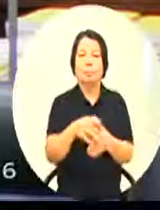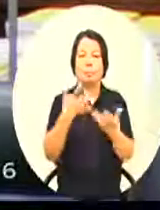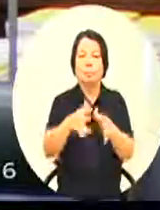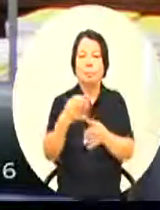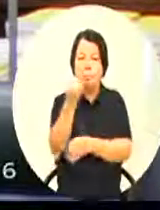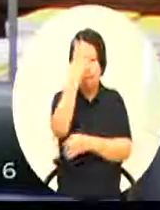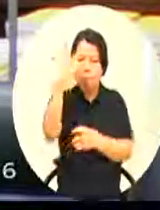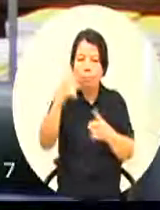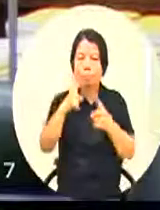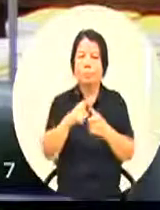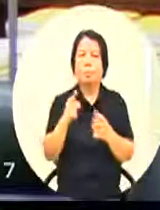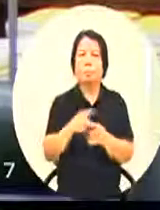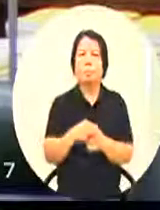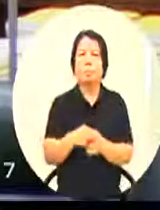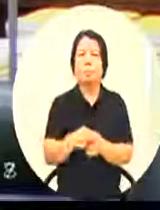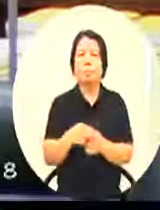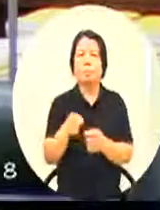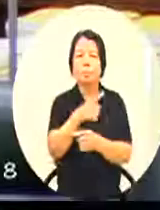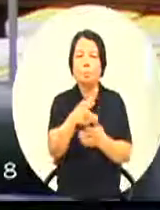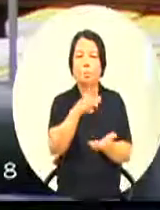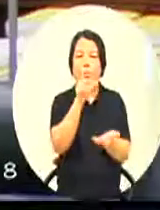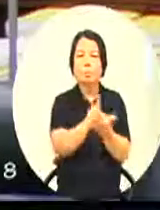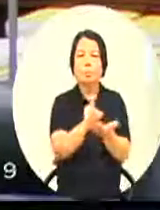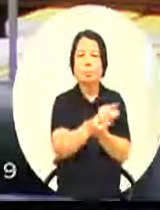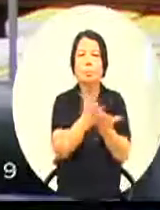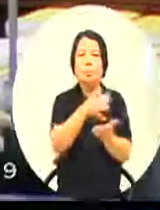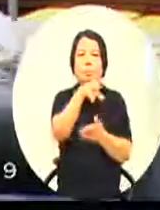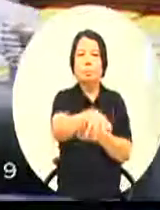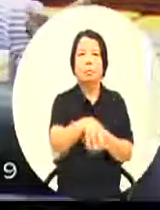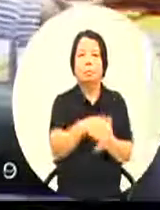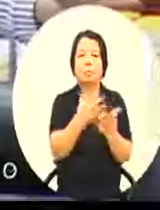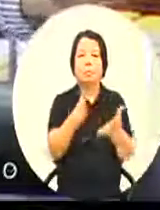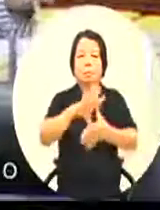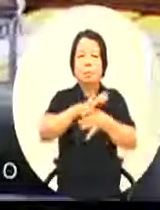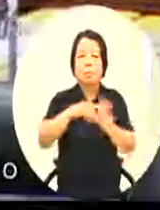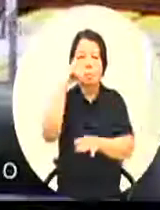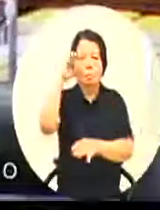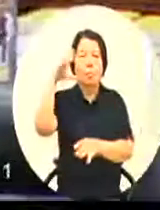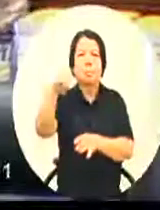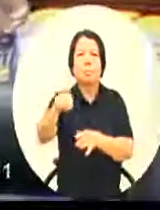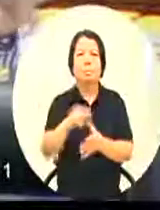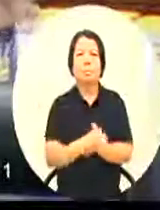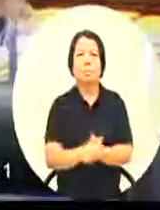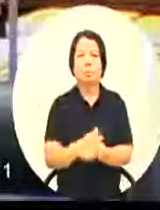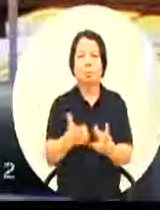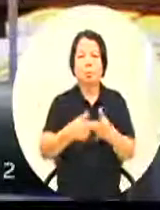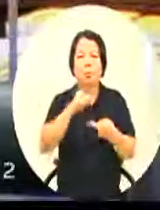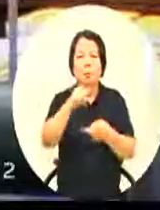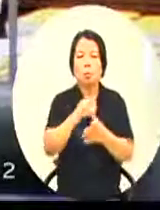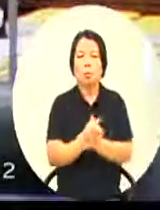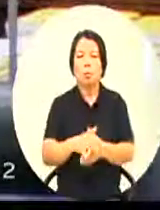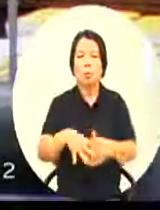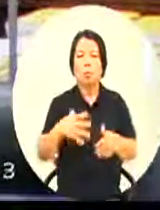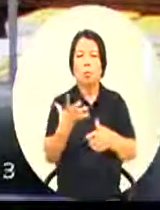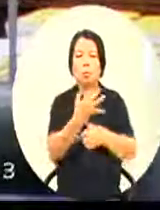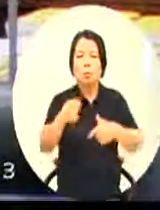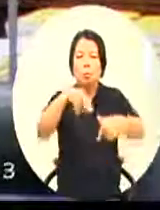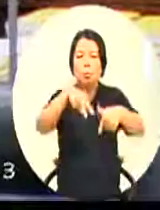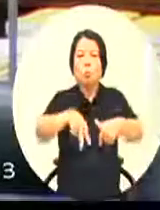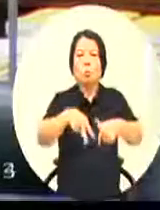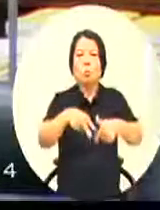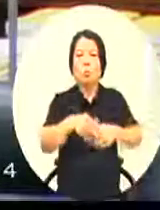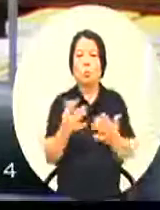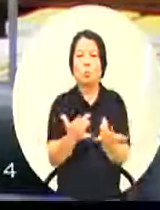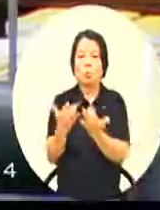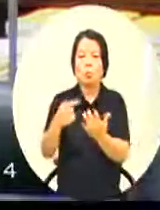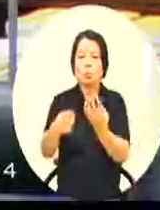轻人聚集的地方，他是盖图书馆，他应该是做文创，所有文创跟我们的数位产业的所有的做